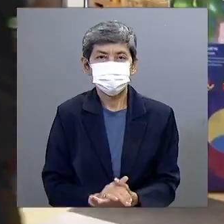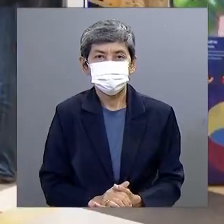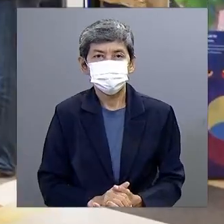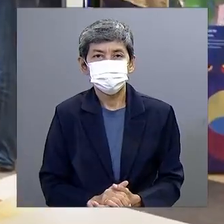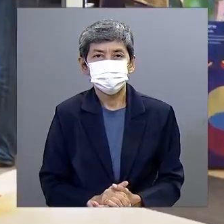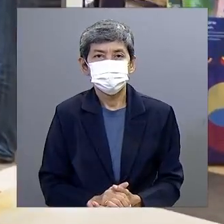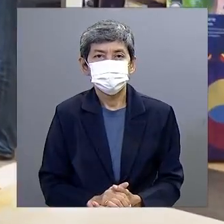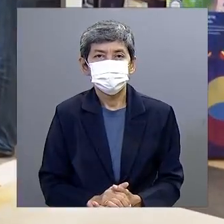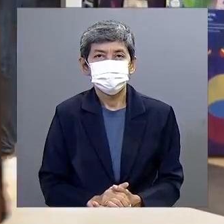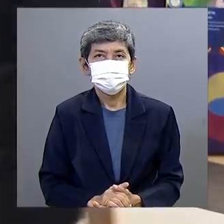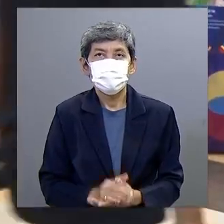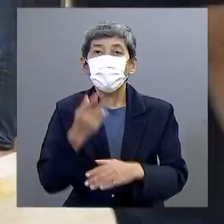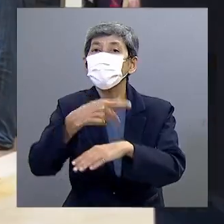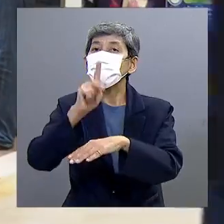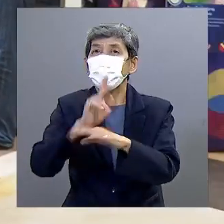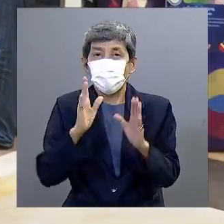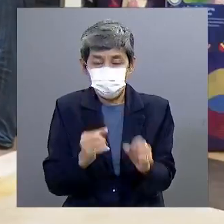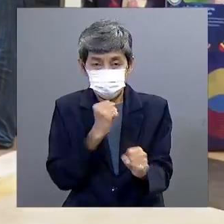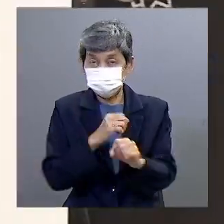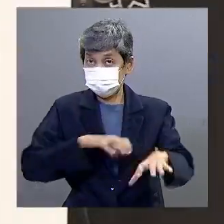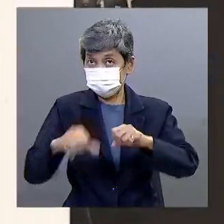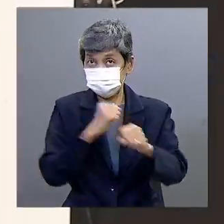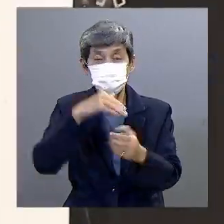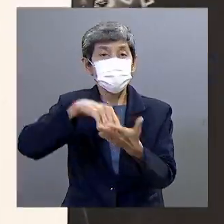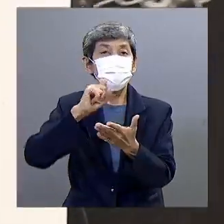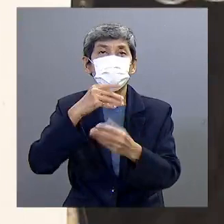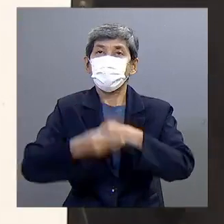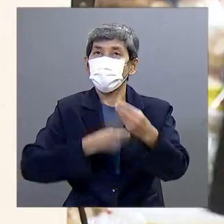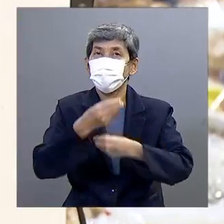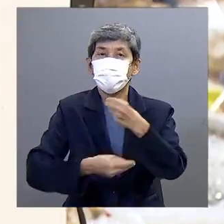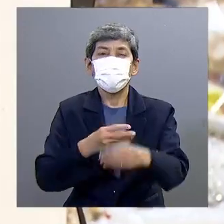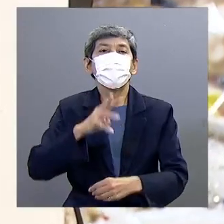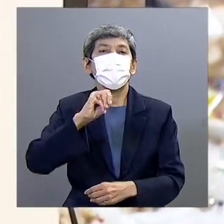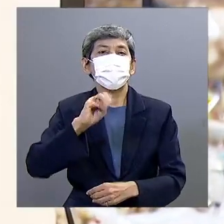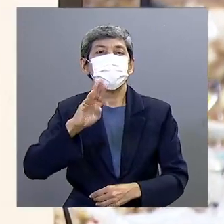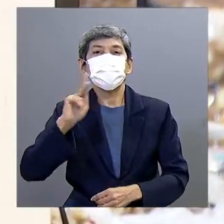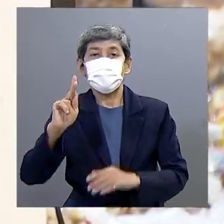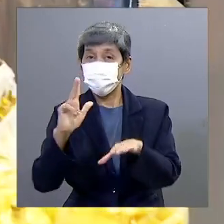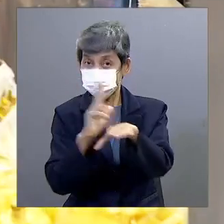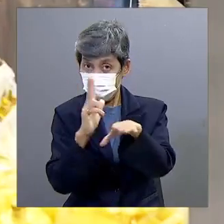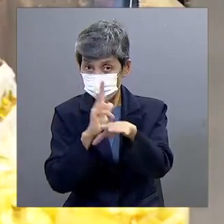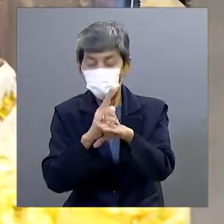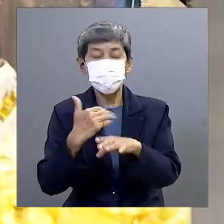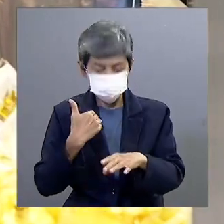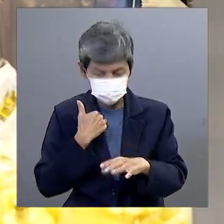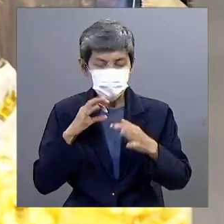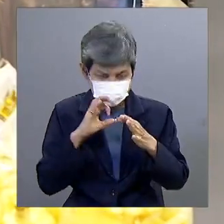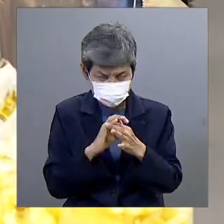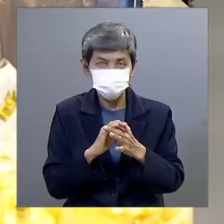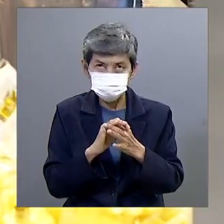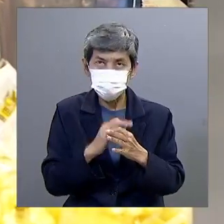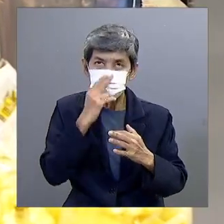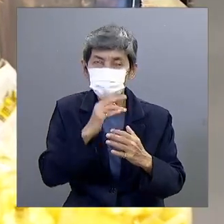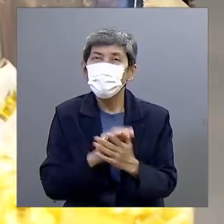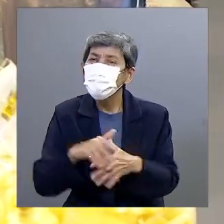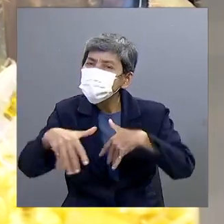ด้านประธานเจ้าหน้าที่บริหารธุรกิจศูนย์การค้า MBK ค่ะยอมรับว่าราคาสินค้าที่เพิ่มขึ้นก็มีผลต่อการใช้จ่ายผู้บริโภคบ้างเล็กน้อย